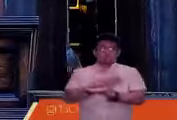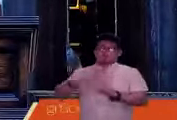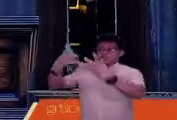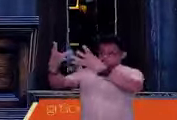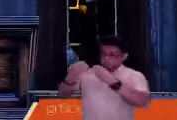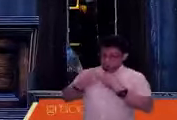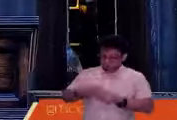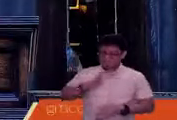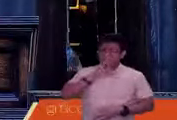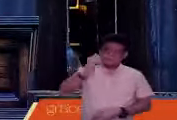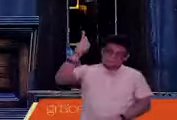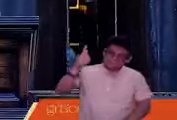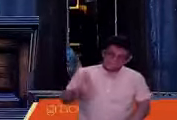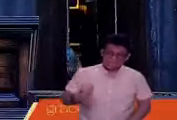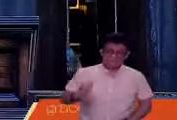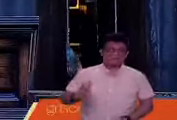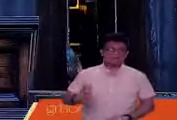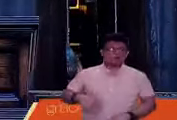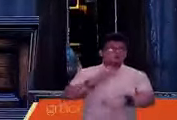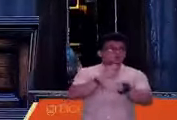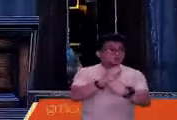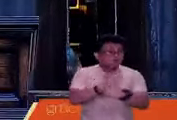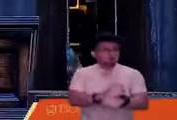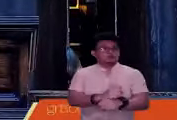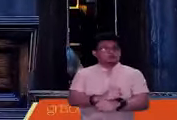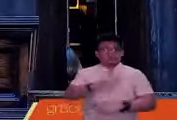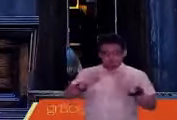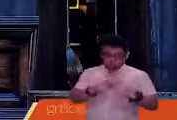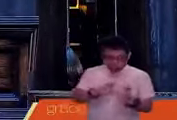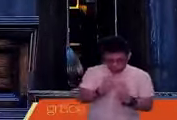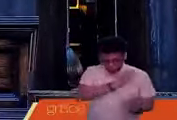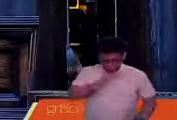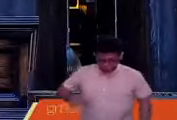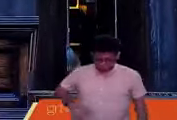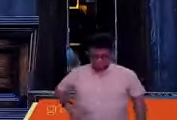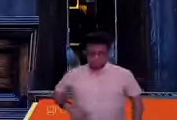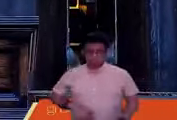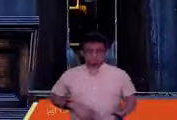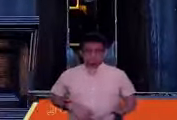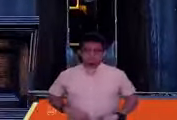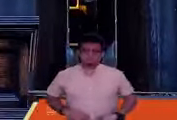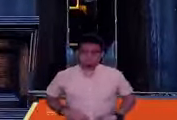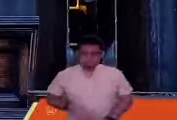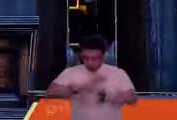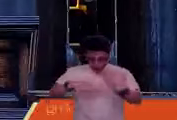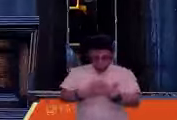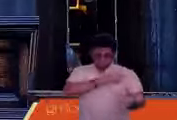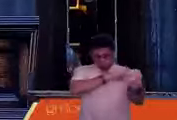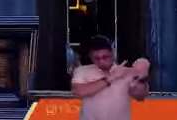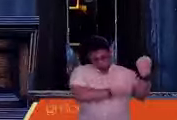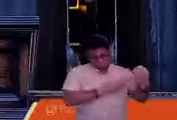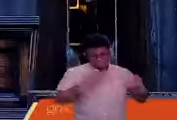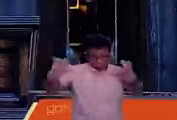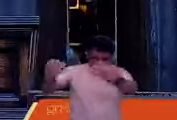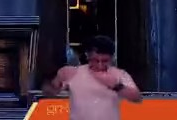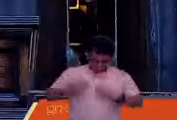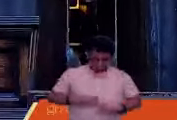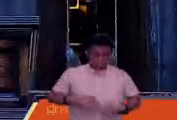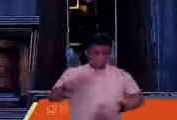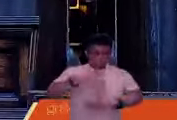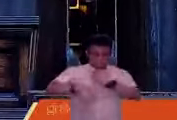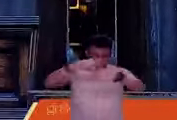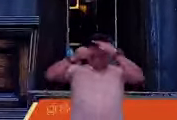Gitagaan ta sa Ginoo og trabaho. When Jesus said, all power is given unto me in heaven and earth. And